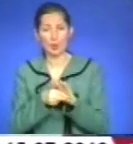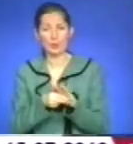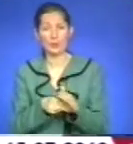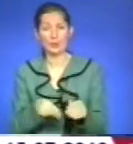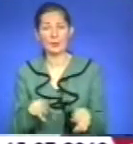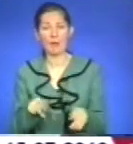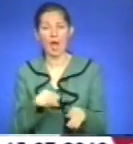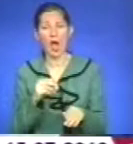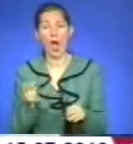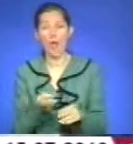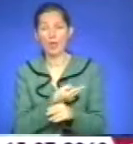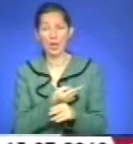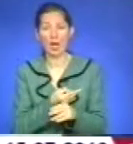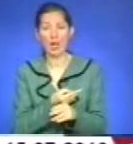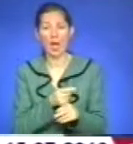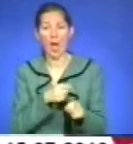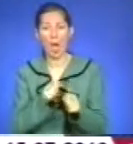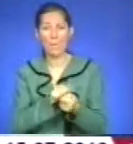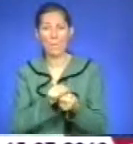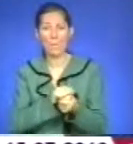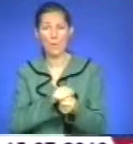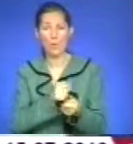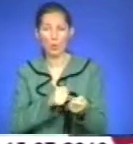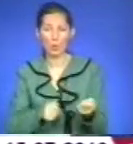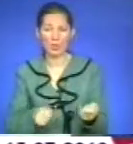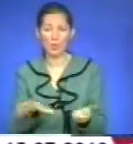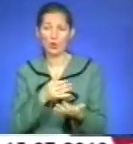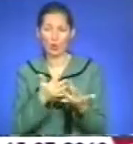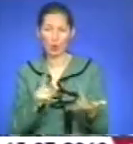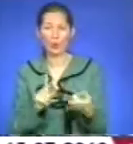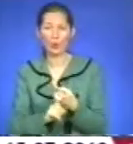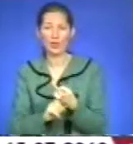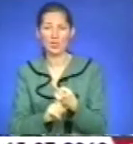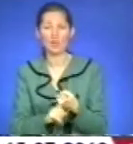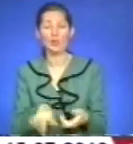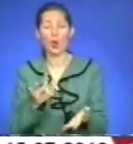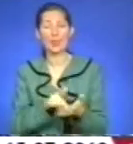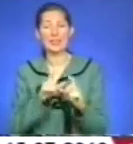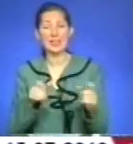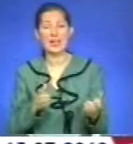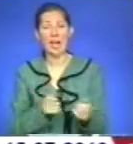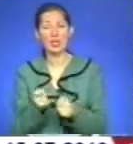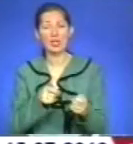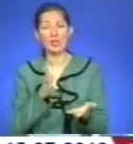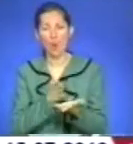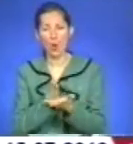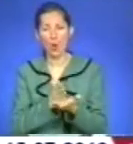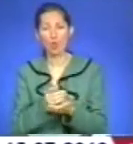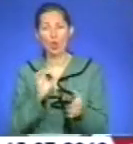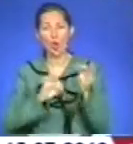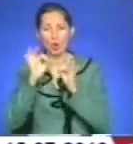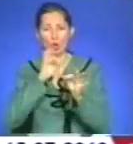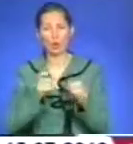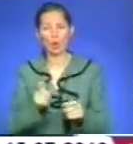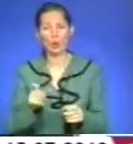уникає і бюрократії, і все інше, що з цим пов'язано. У центрах адміністративних послуг консультують